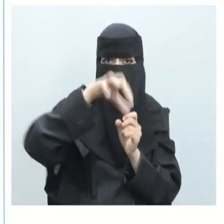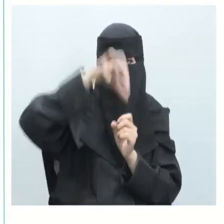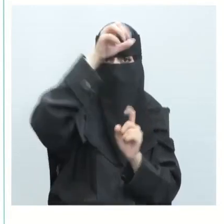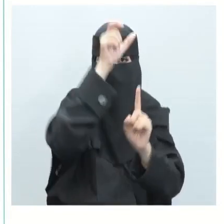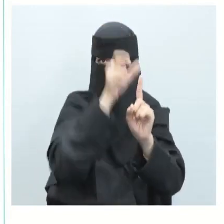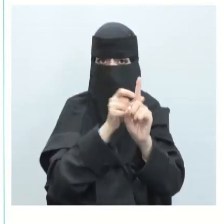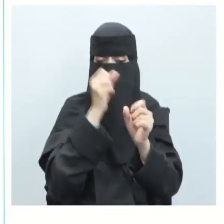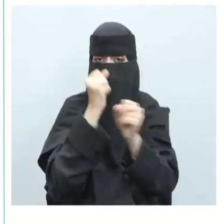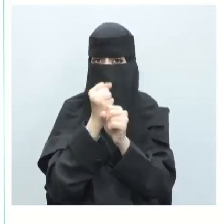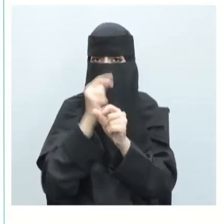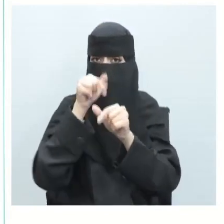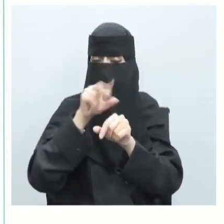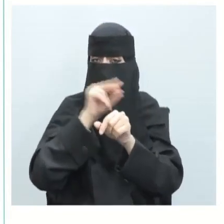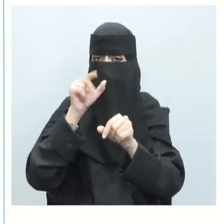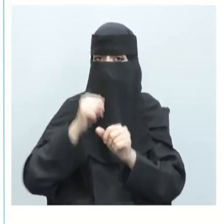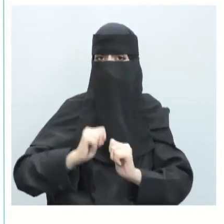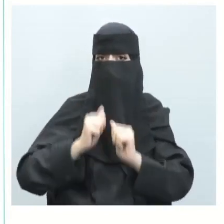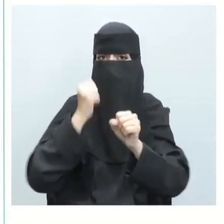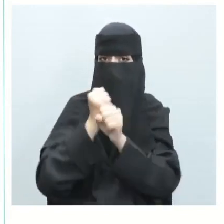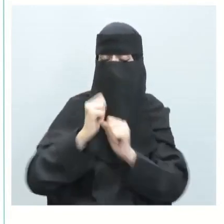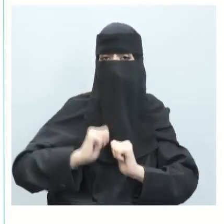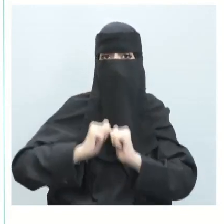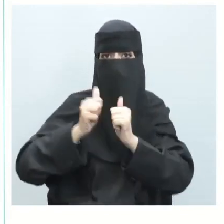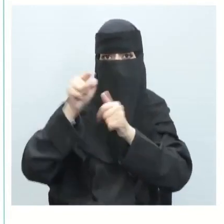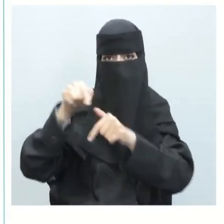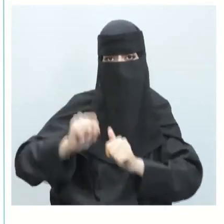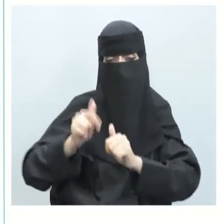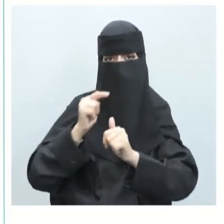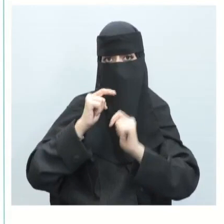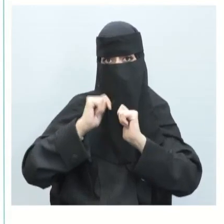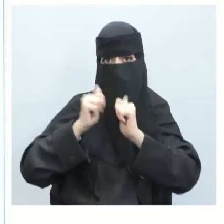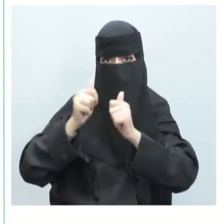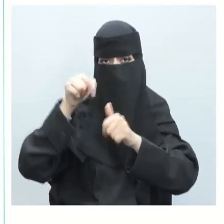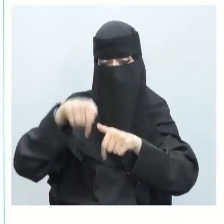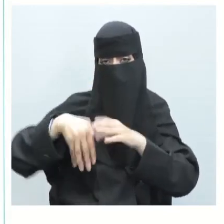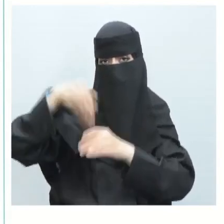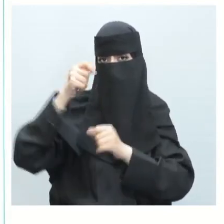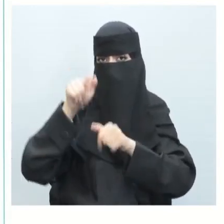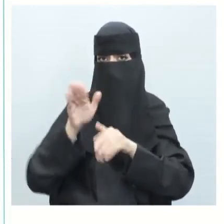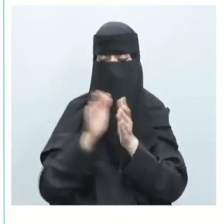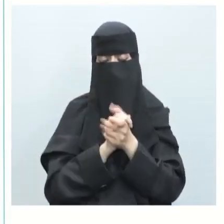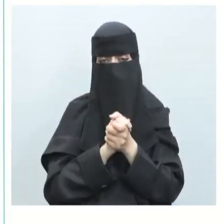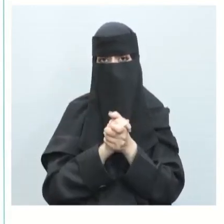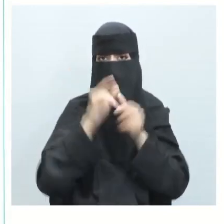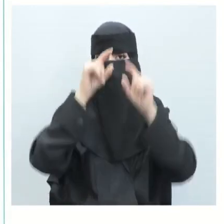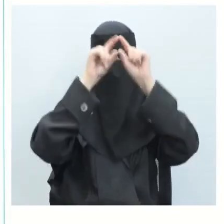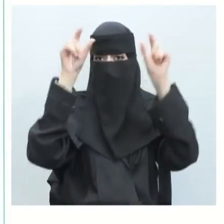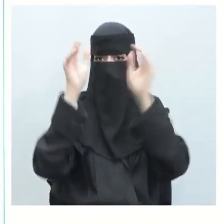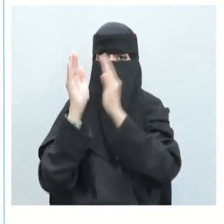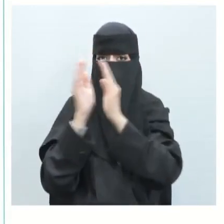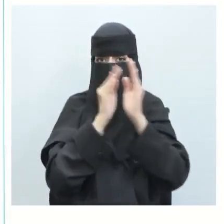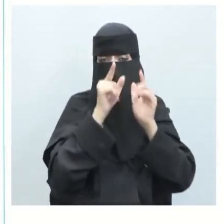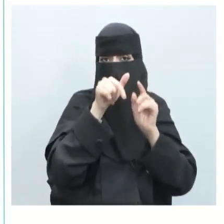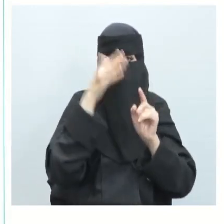اختيار الموظفين وفق العمل الذي يظهرون استعدادهم ك ذكرنا سابقا في تقسيم الهيكل لابد ان اضع الموظف في